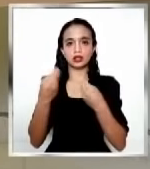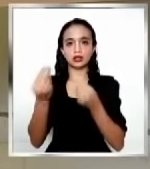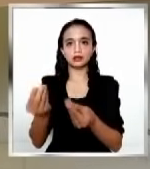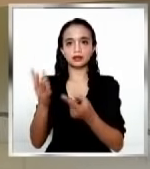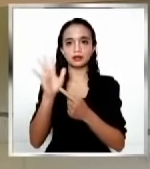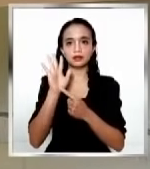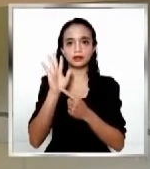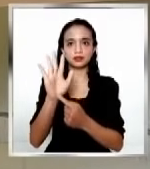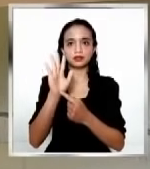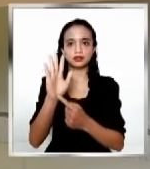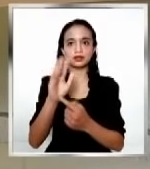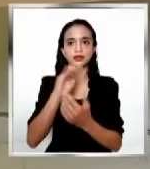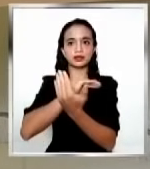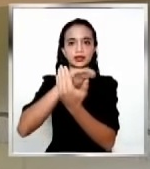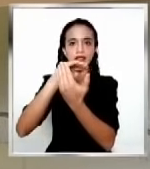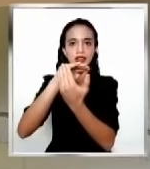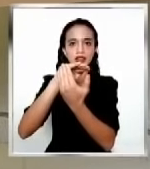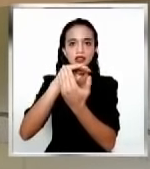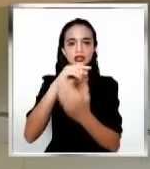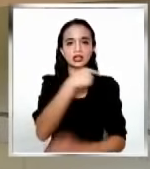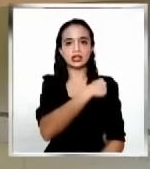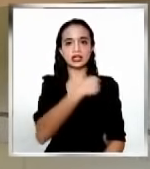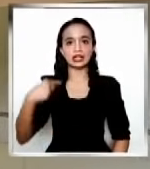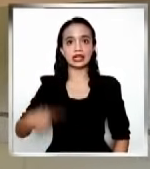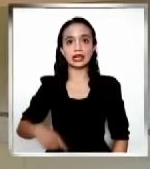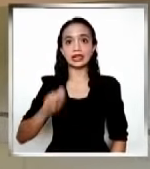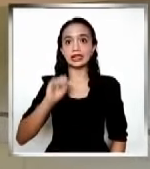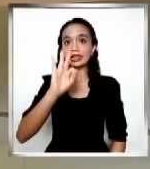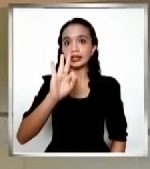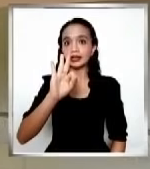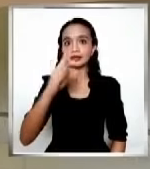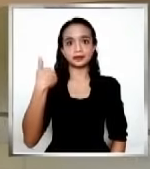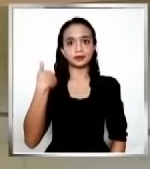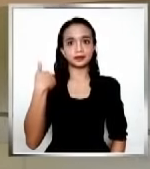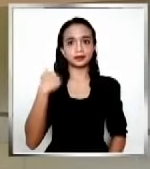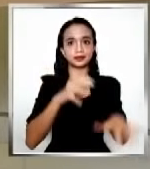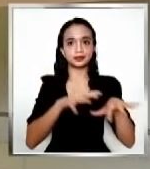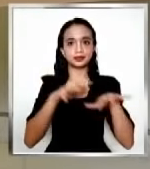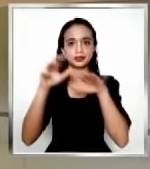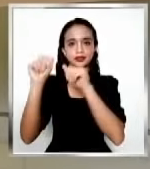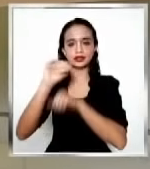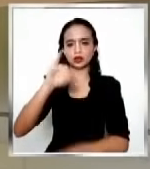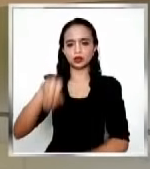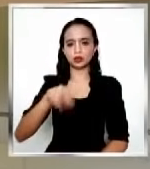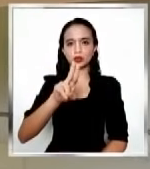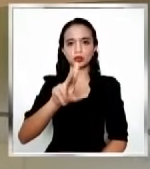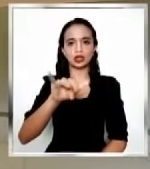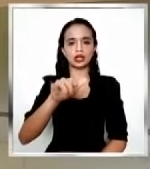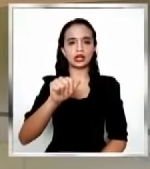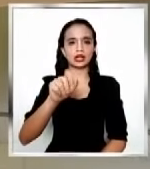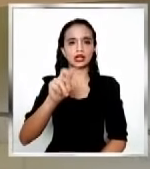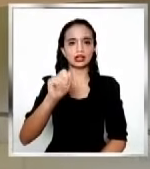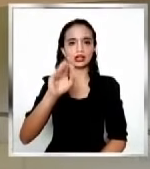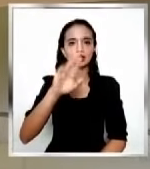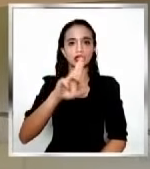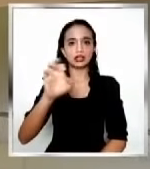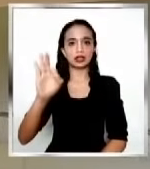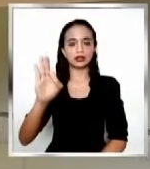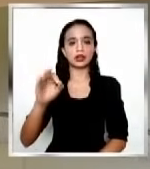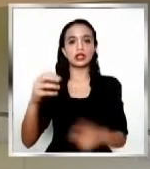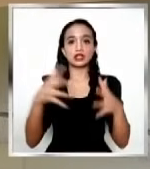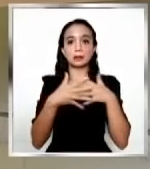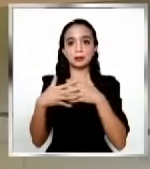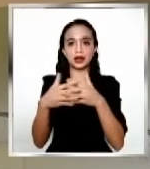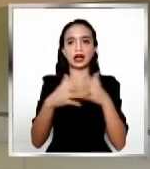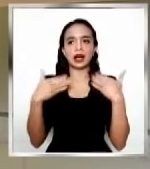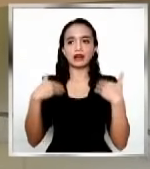umaalis sa Julian Felipe Reef. Nagpakita naman ng suporta ang Amerika sa Pilipinas na magpadala ng carrier strike group